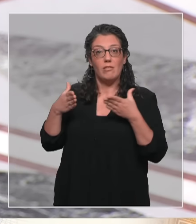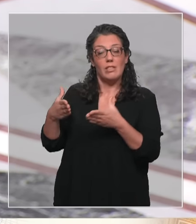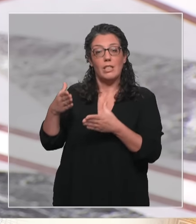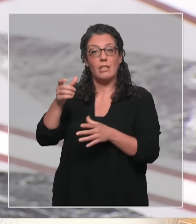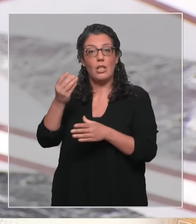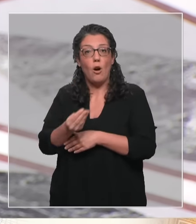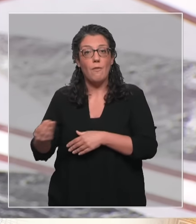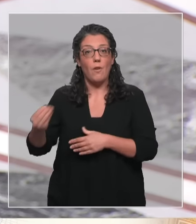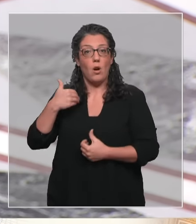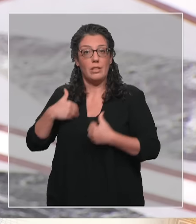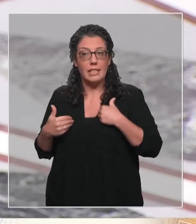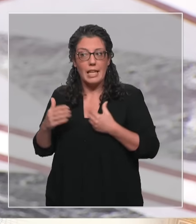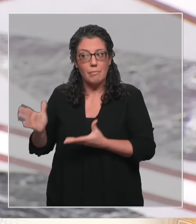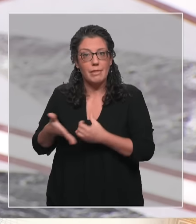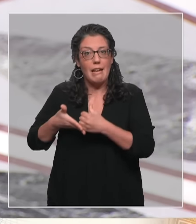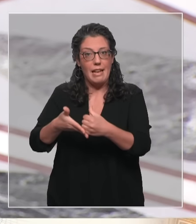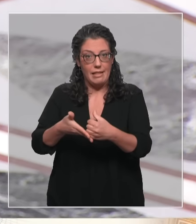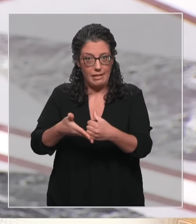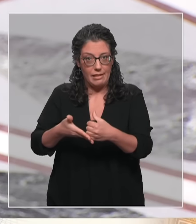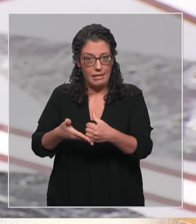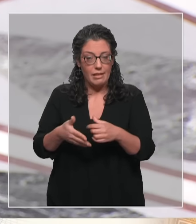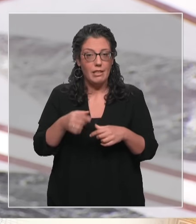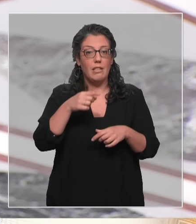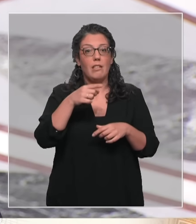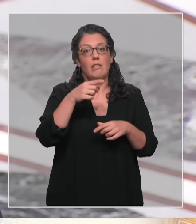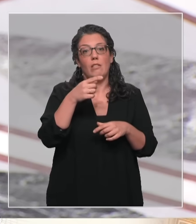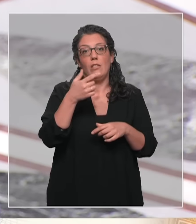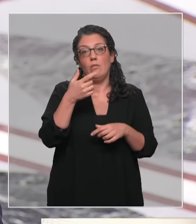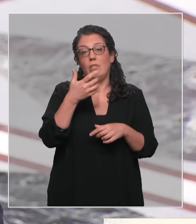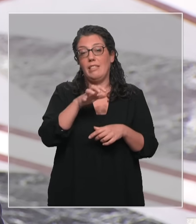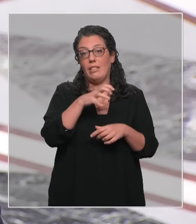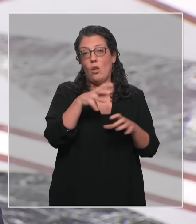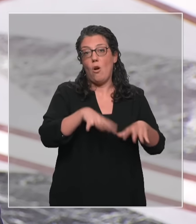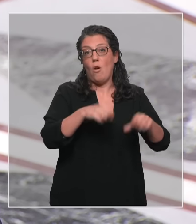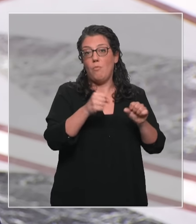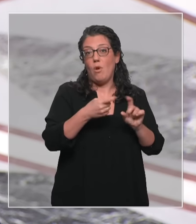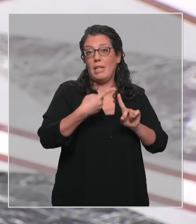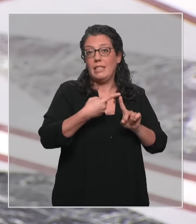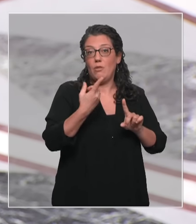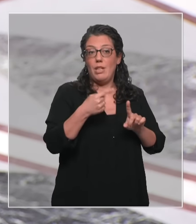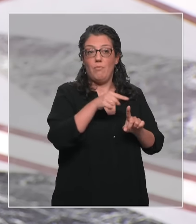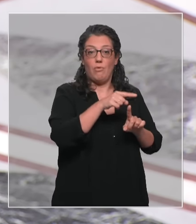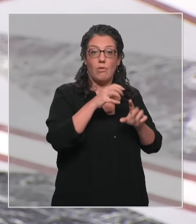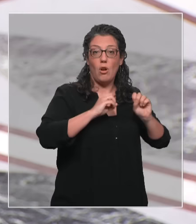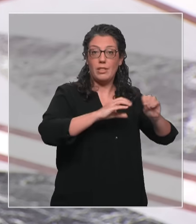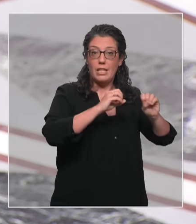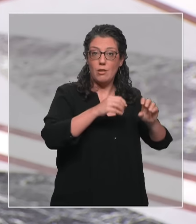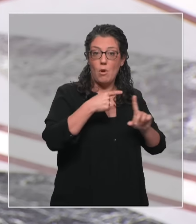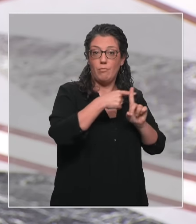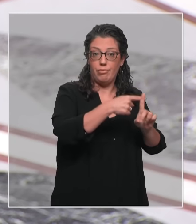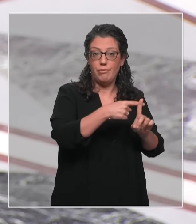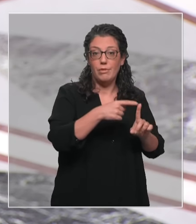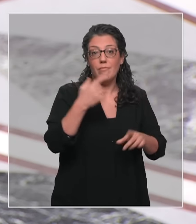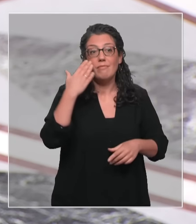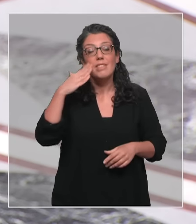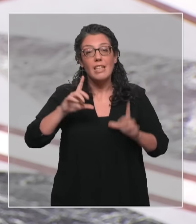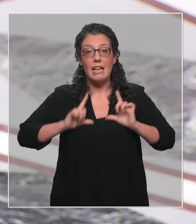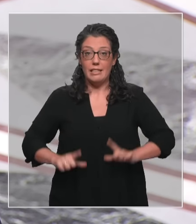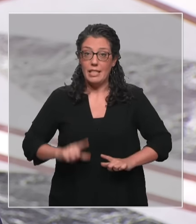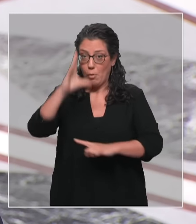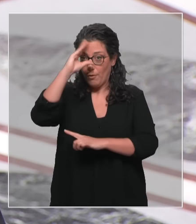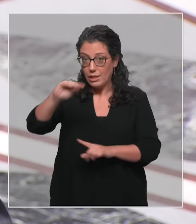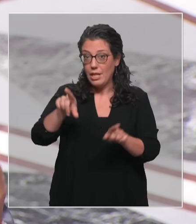notamment sur l'enseignement, avec 500 emplois en particulier. Ça nous permet aussi d'en faire plus pour le lycée professionnel, et vous connaissez mon attachement à